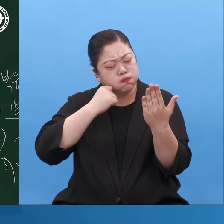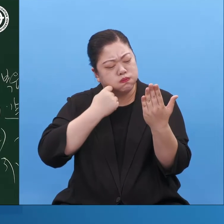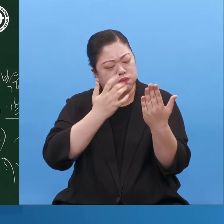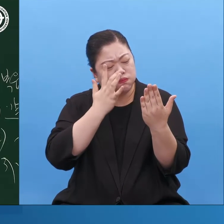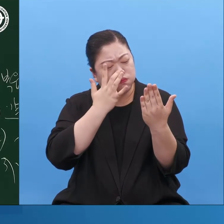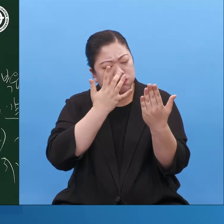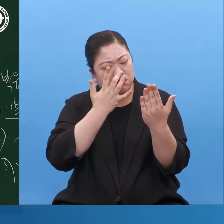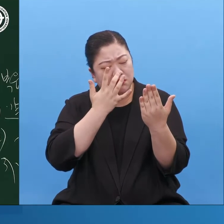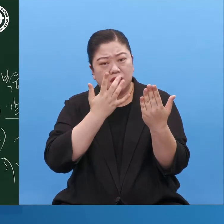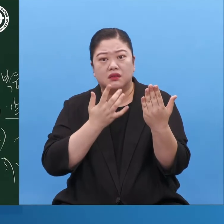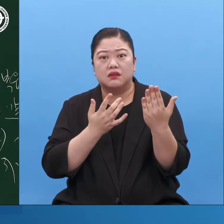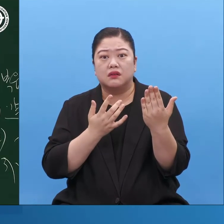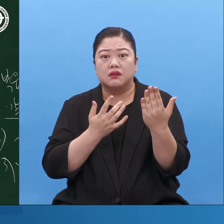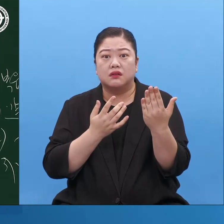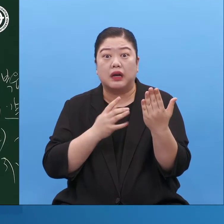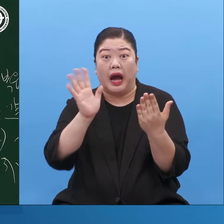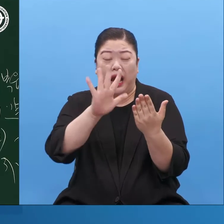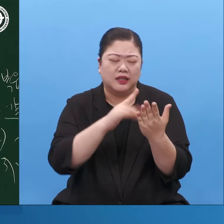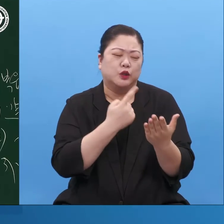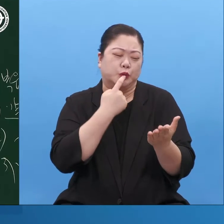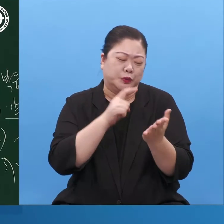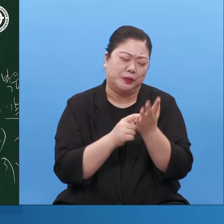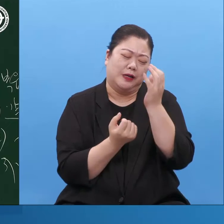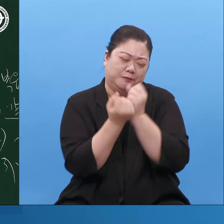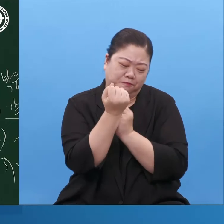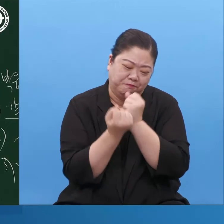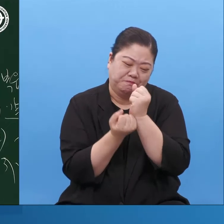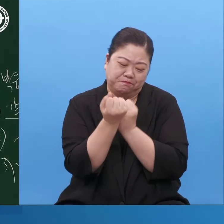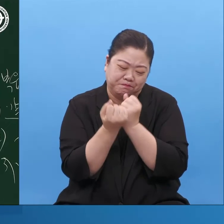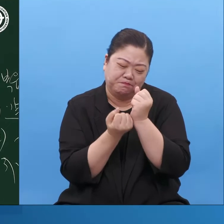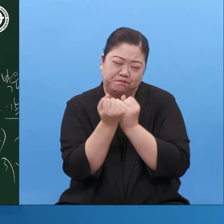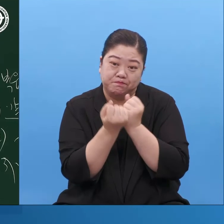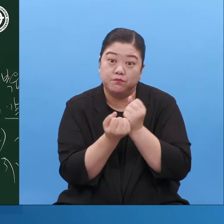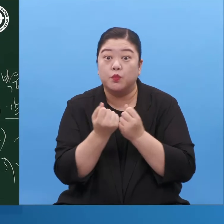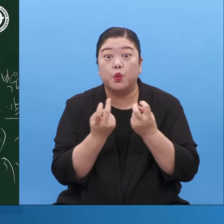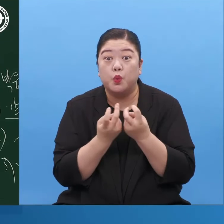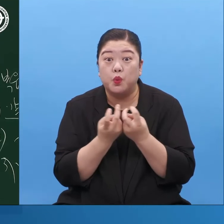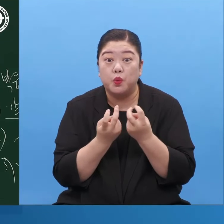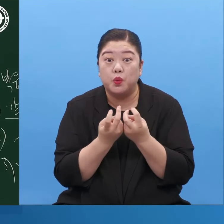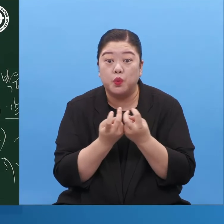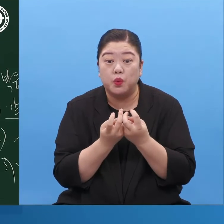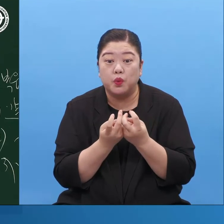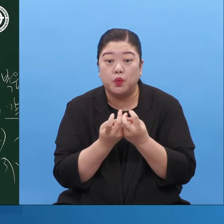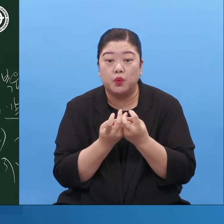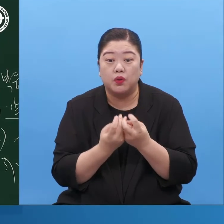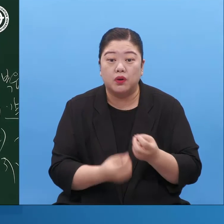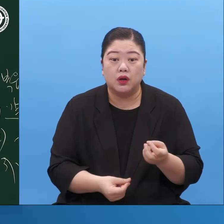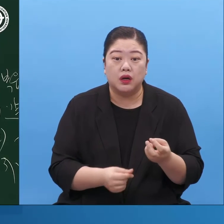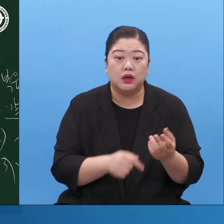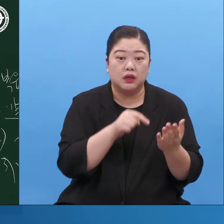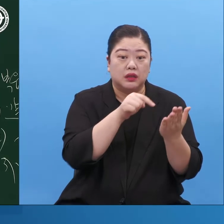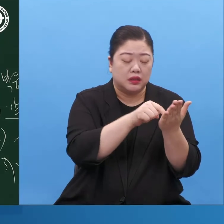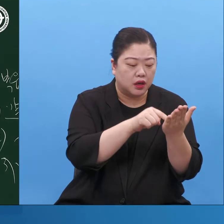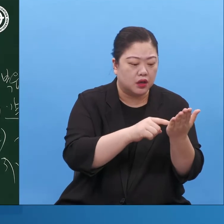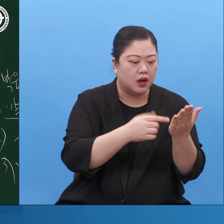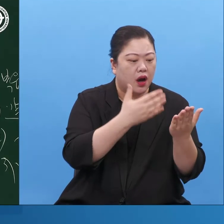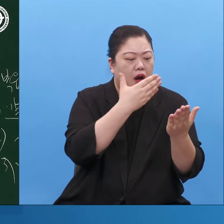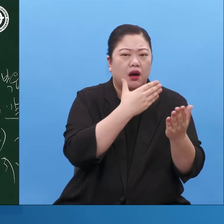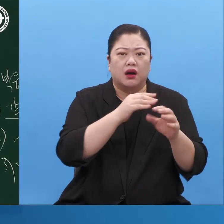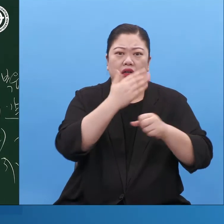다들 어렵게 생각하니까 그래서 그냥 풀어서 써준 게 보금 편지입니다.